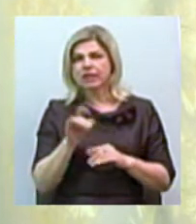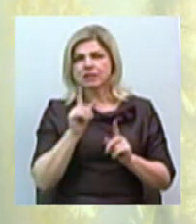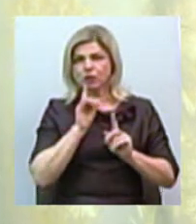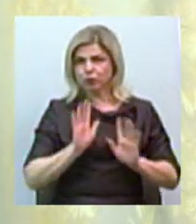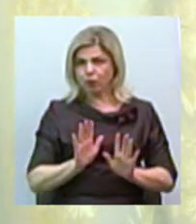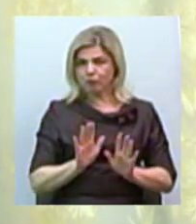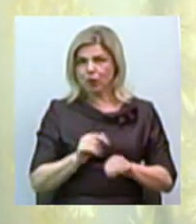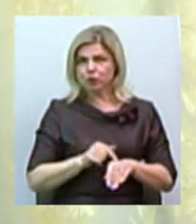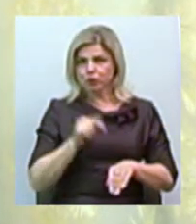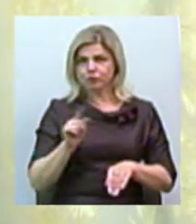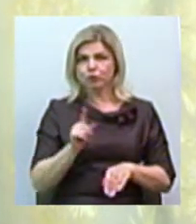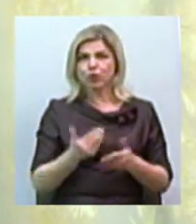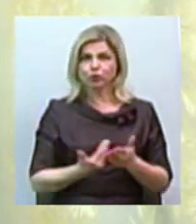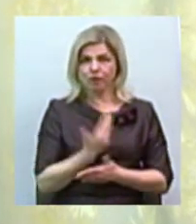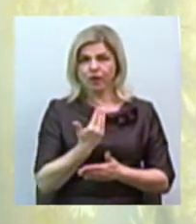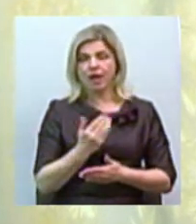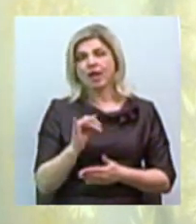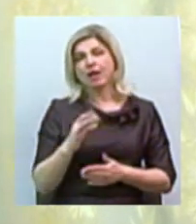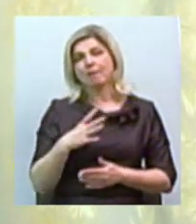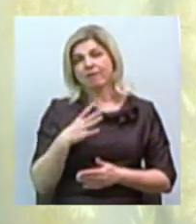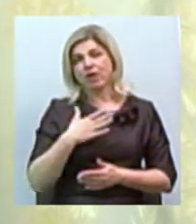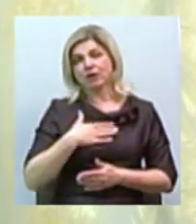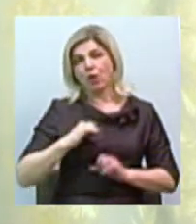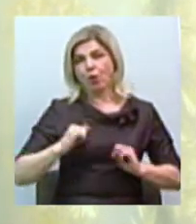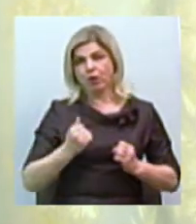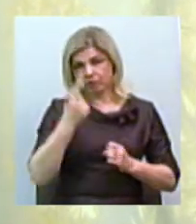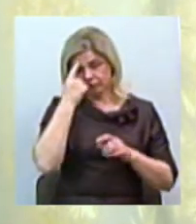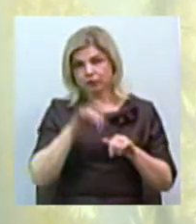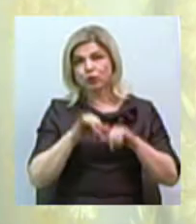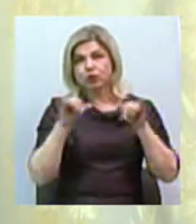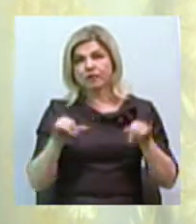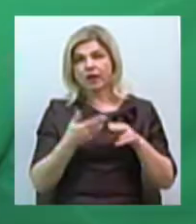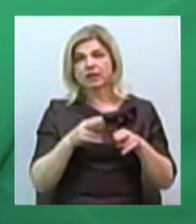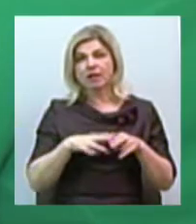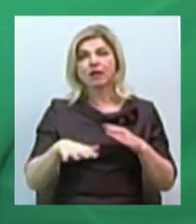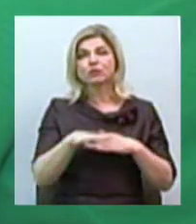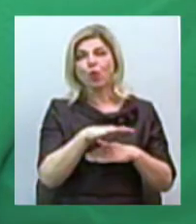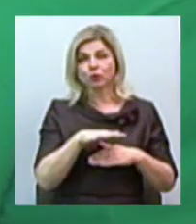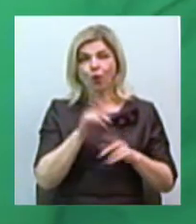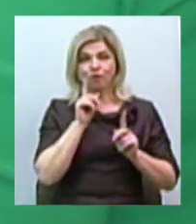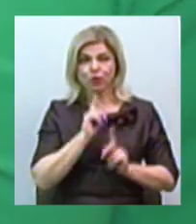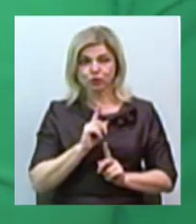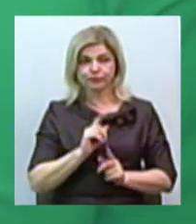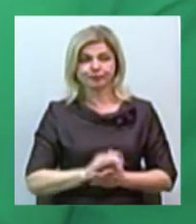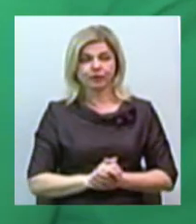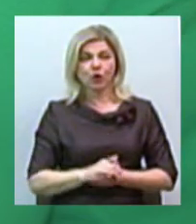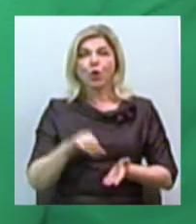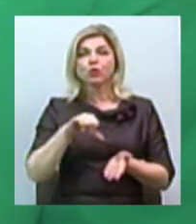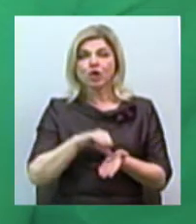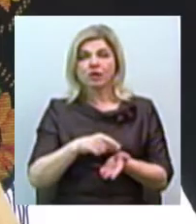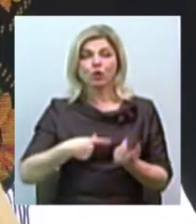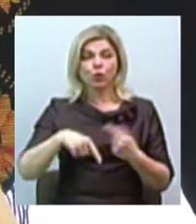нове, або, як тут мені колеги ще говорили на сьогодні обговоренні, розширити цю зону комфорту. Чому ні? Учасники круглого столу, які